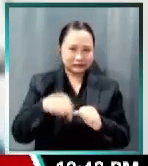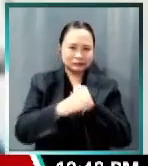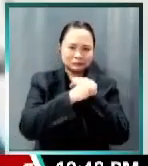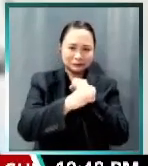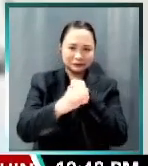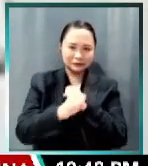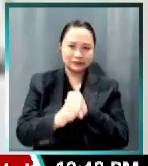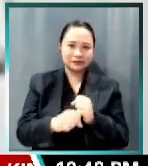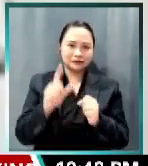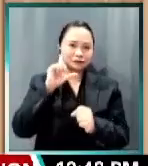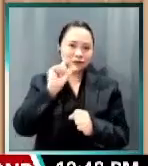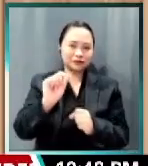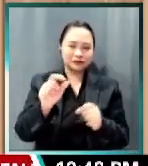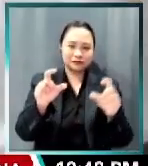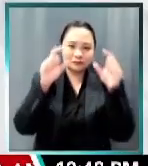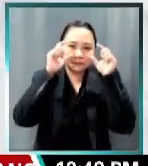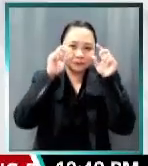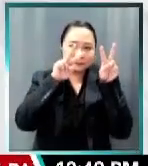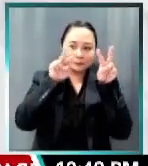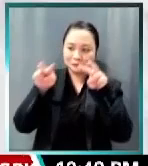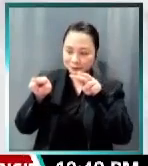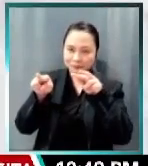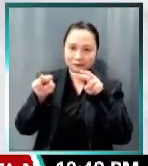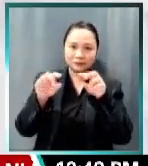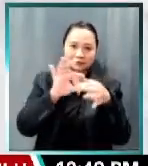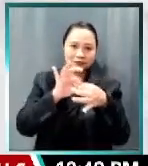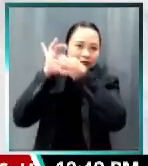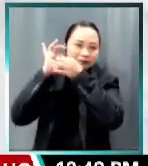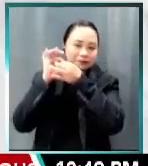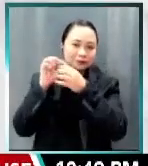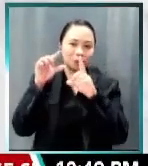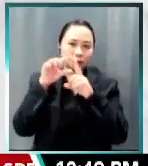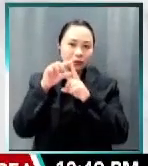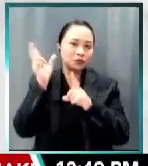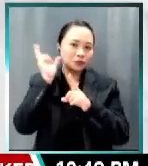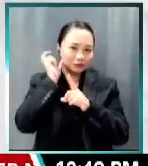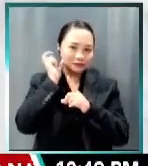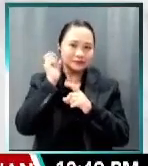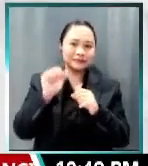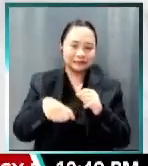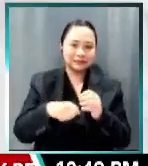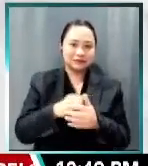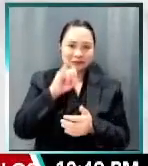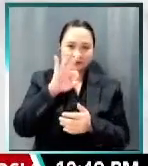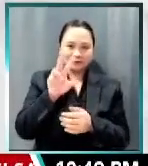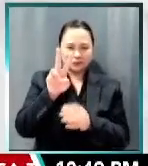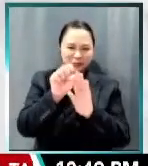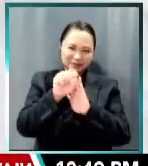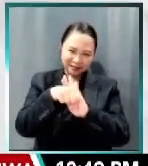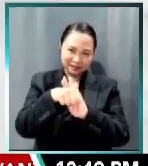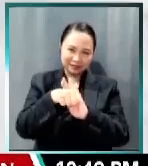na makaka-detect siya. Kasi kung if it takes 2 seconds bago niya ma-detect yung sasakyan, hindi wala